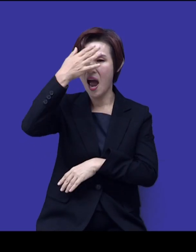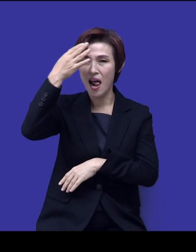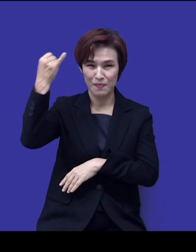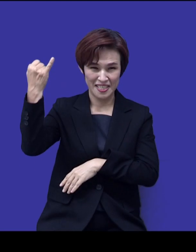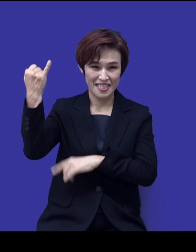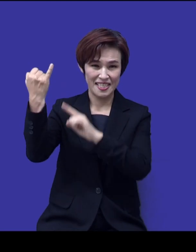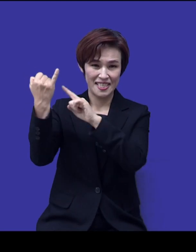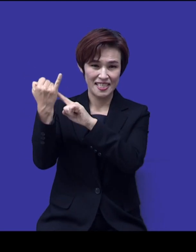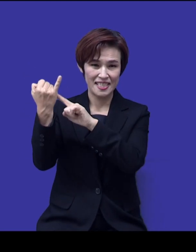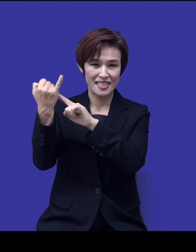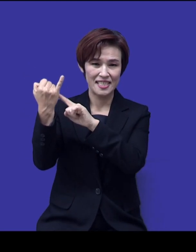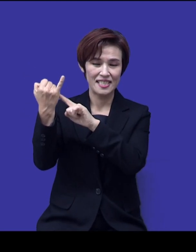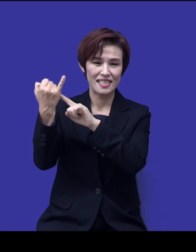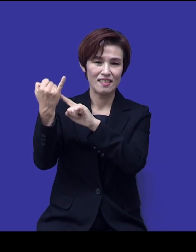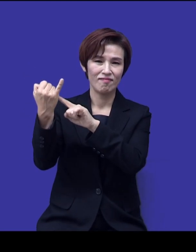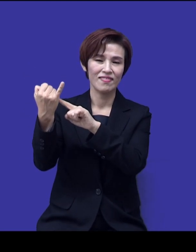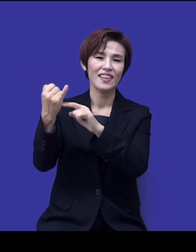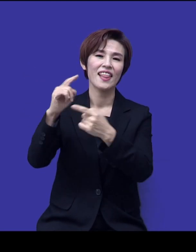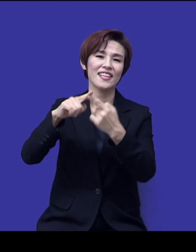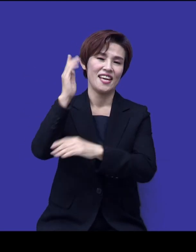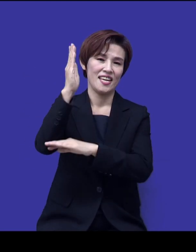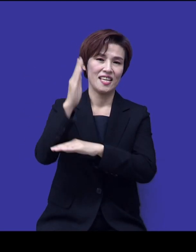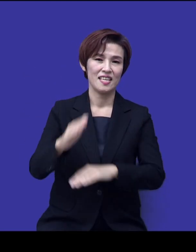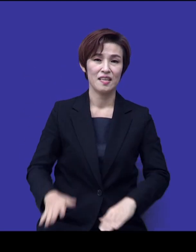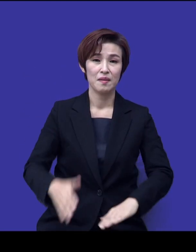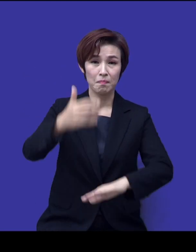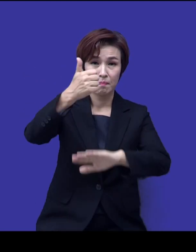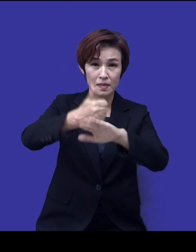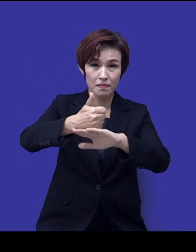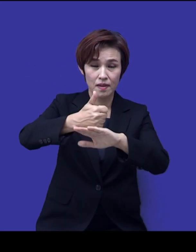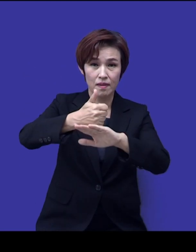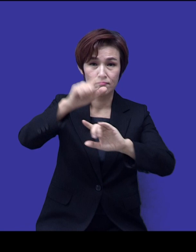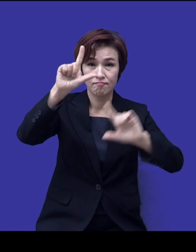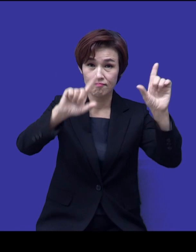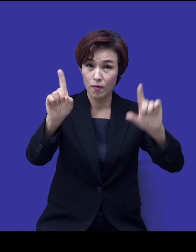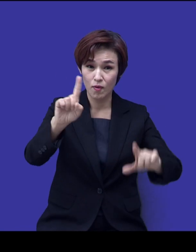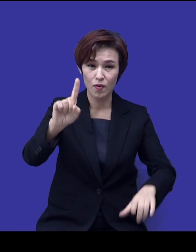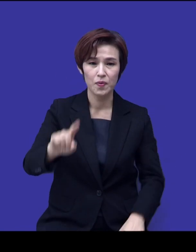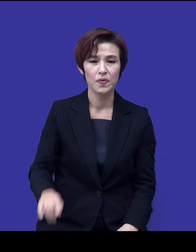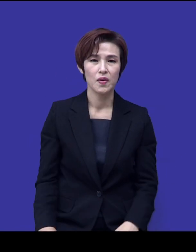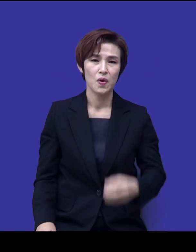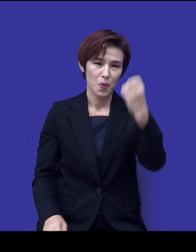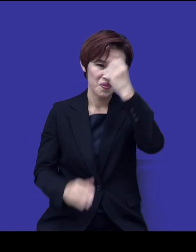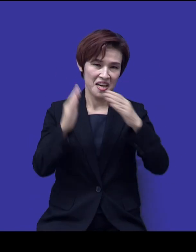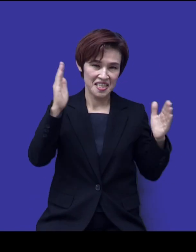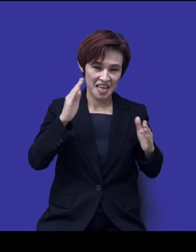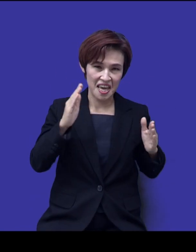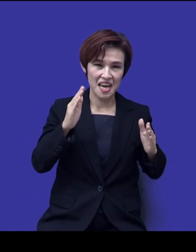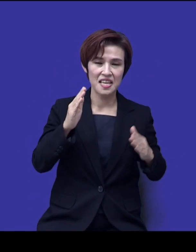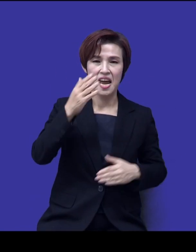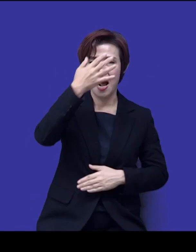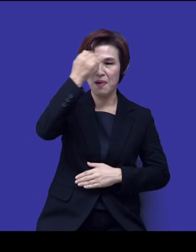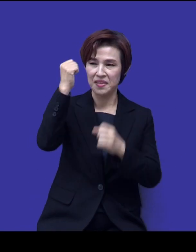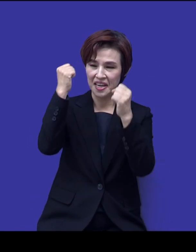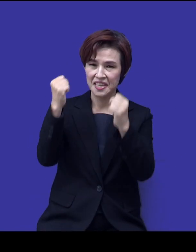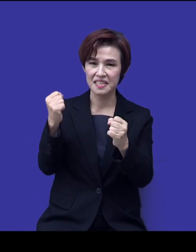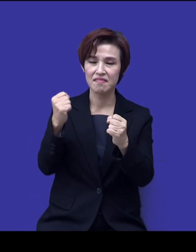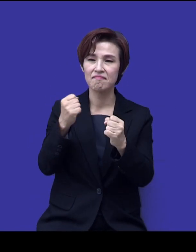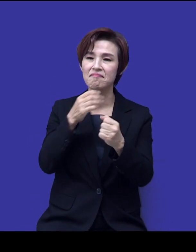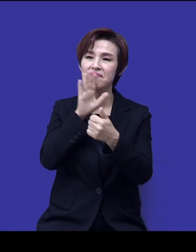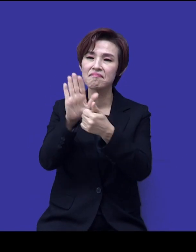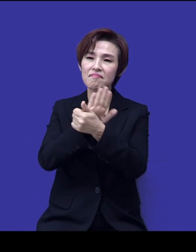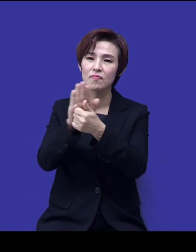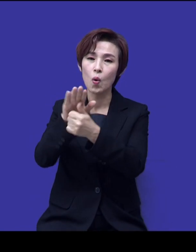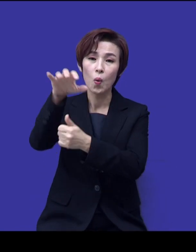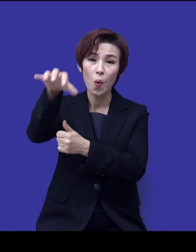화합하는 이야기예요. 아, 예, 예. 근데 엔딩씬이 이렇습니다. 예. 그 고등학생이 할머니가 지는 양로원에 와서 면회를 하면서